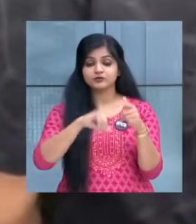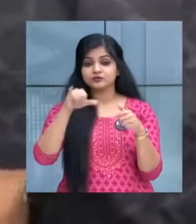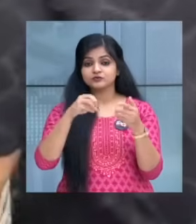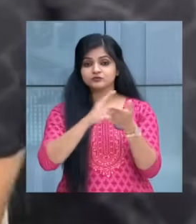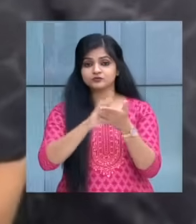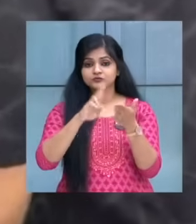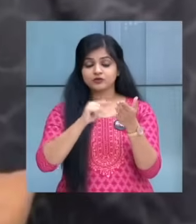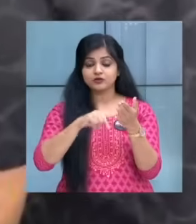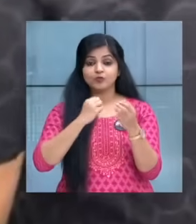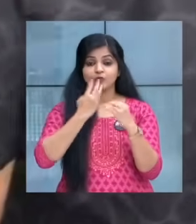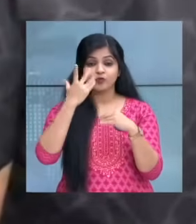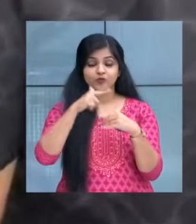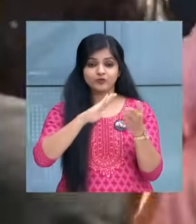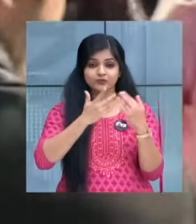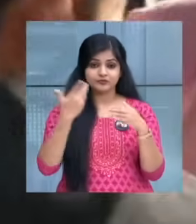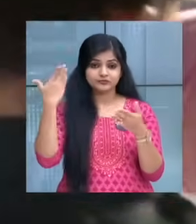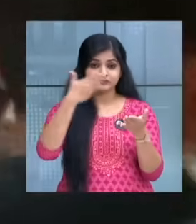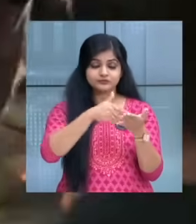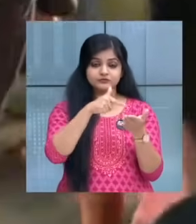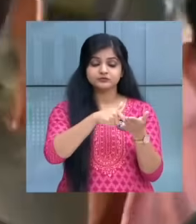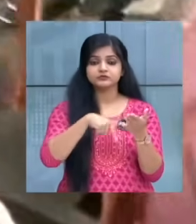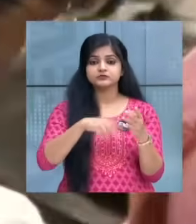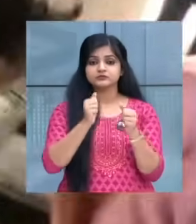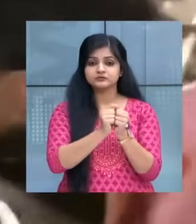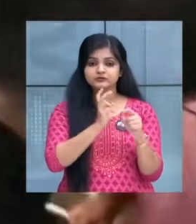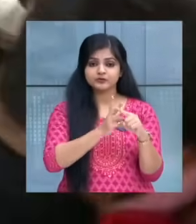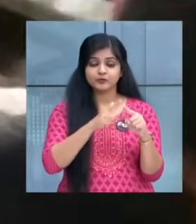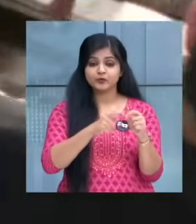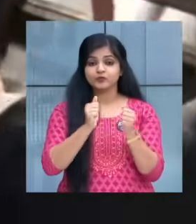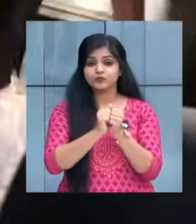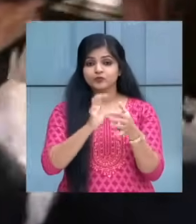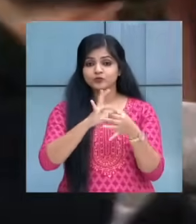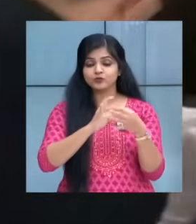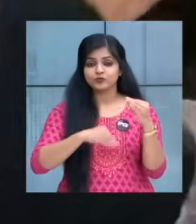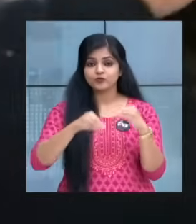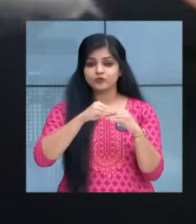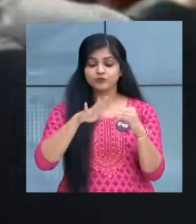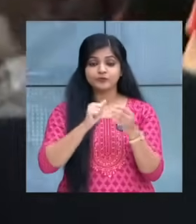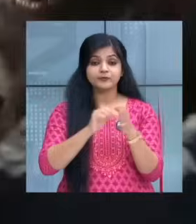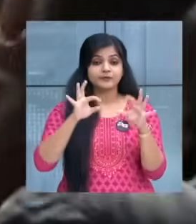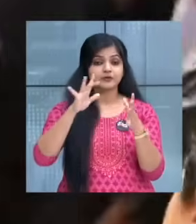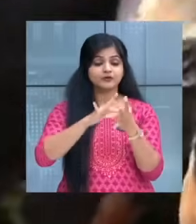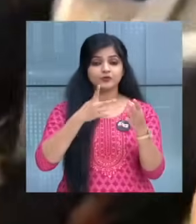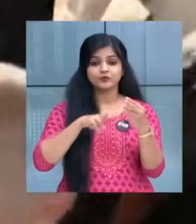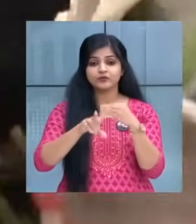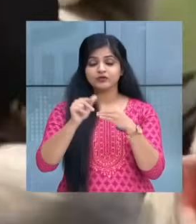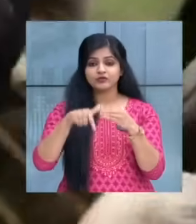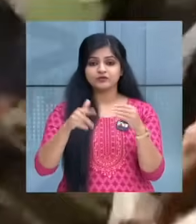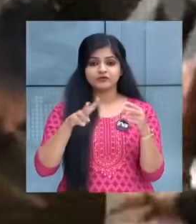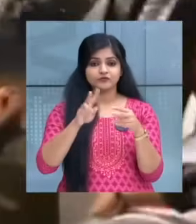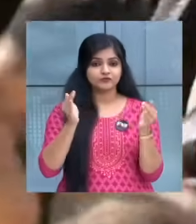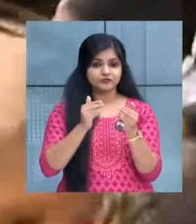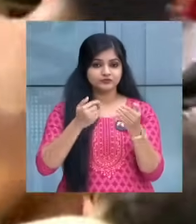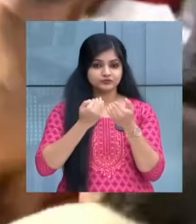തന്നെ അദ്ദേഹത്തിന്റെ ഭൗതികദേഹത്തിനൊപ്പം കൂടെ ഉണ്ടായിരുന്നു. കാരണം അത്രത്തോളം ബന്ധമുണ്ടായിരുന്നു. പത്തനംതിട്ടയിലെ ഒരു മലയോര ഗ്രാമത്തിൽ ജനിച്ച് വളർന്ന അദ്ദേഹം